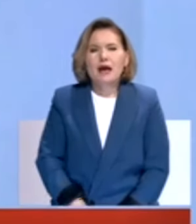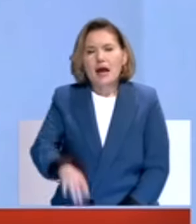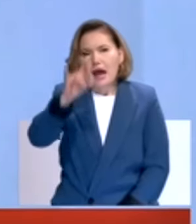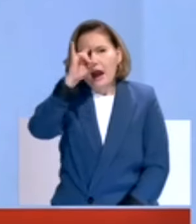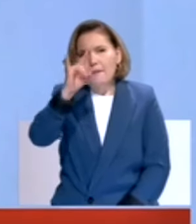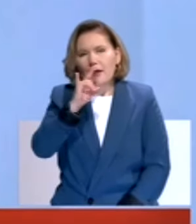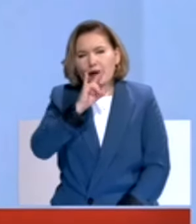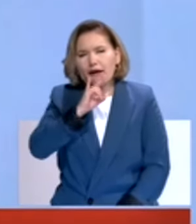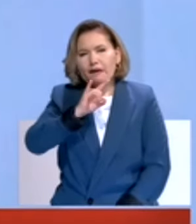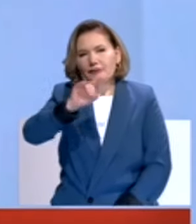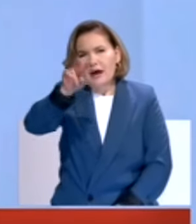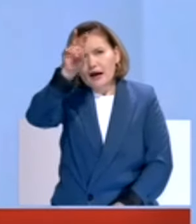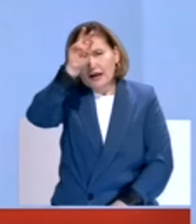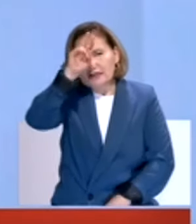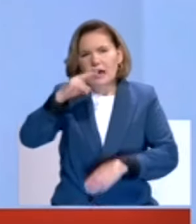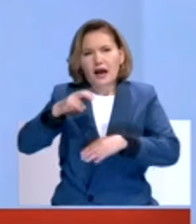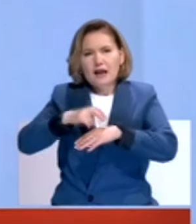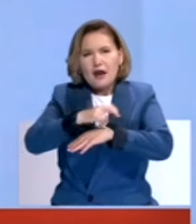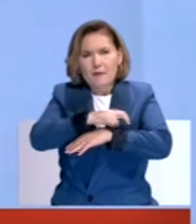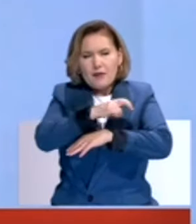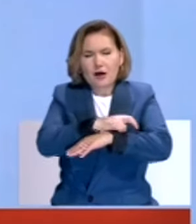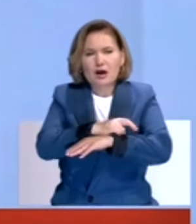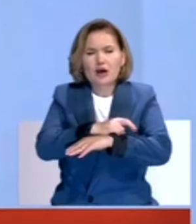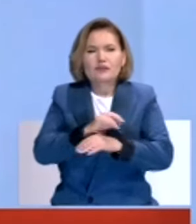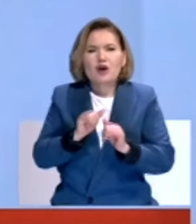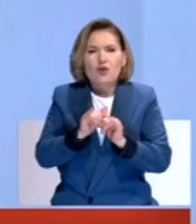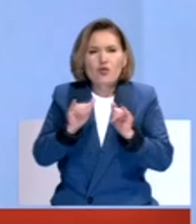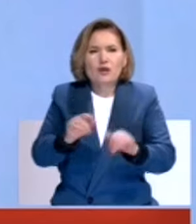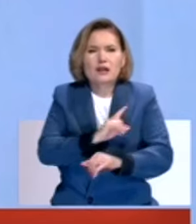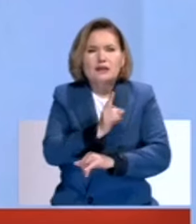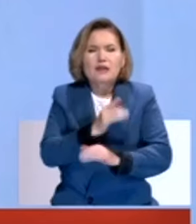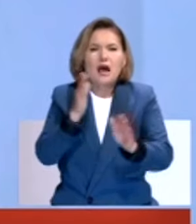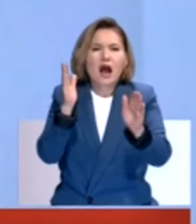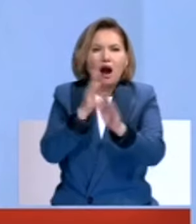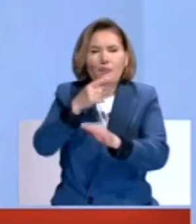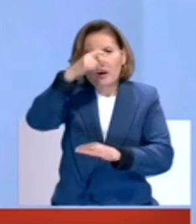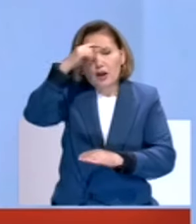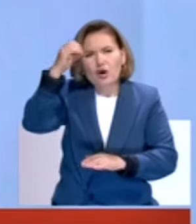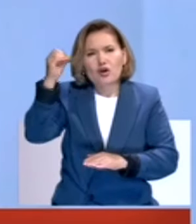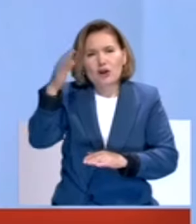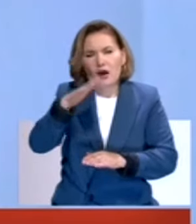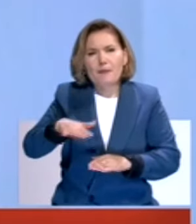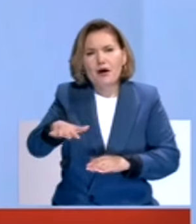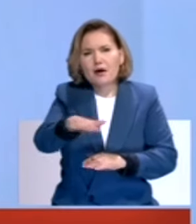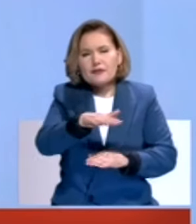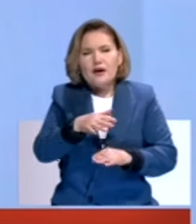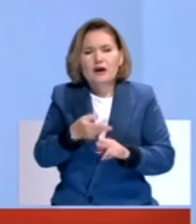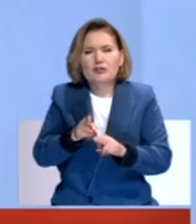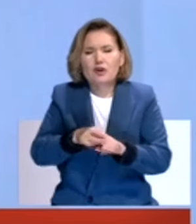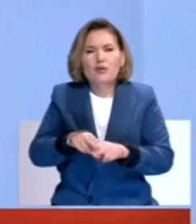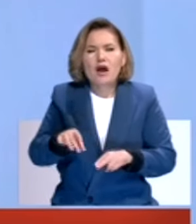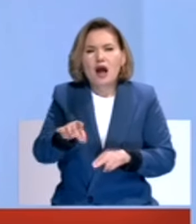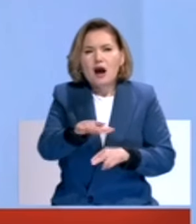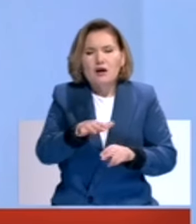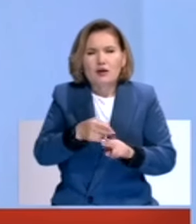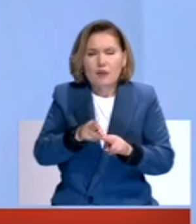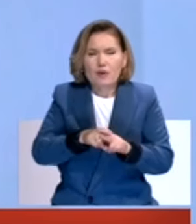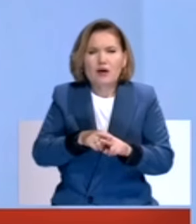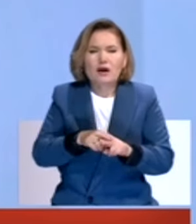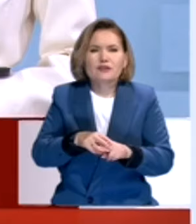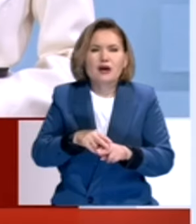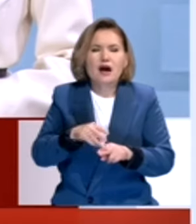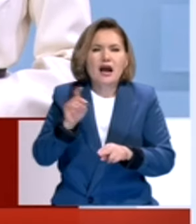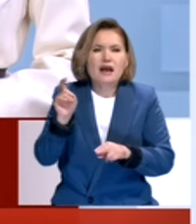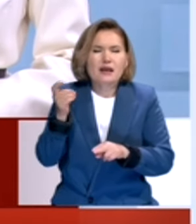Елімізде шегіртке жайлаған аумақтағы кеңеуі мүмкін, себебі ауа райының қолайсыздығына байланысты кей өңірлерде жәндіктерді улау кейінге